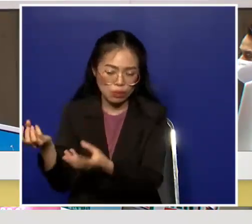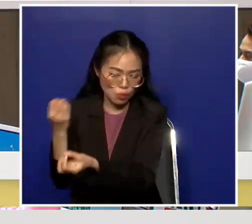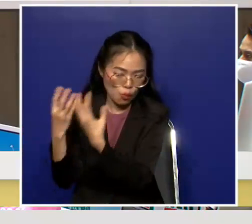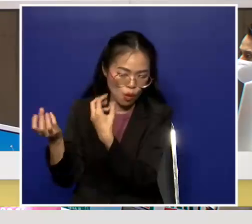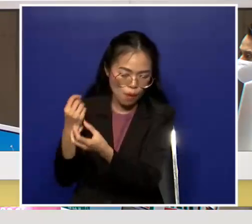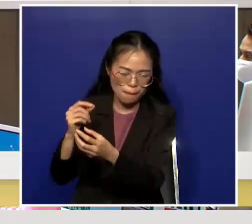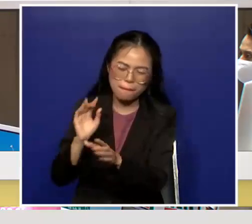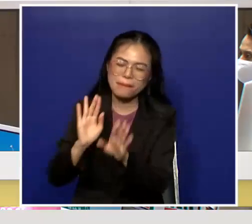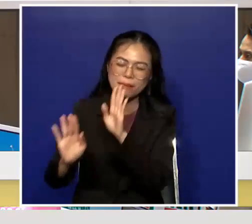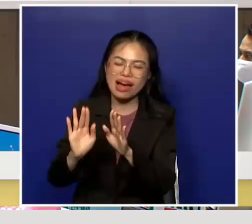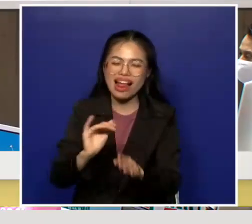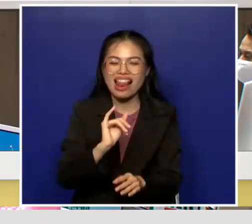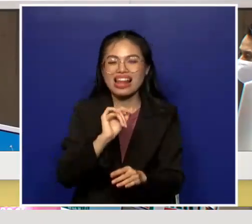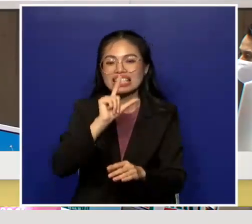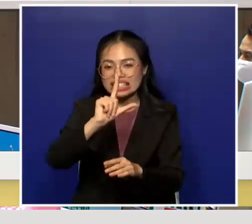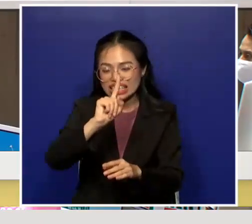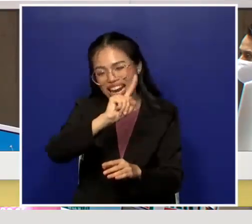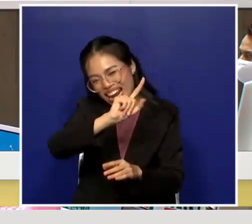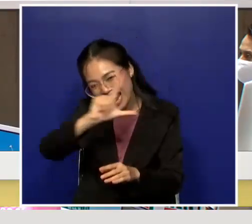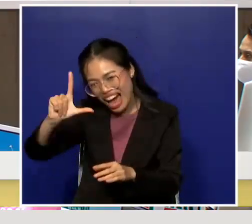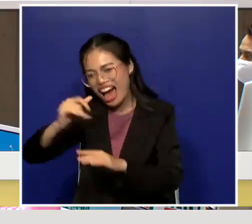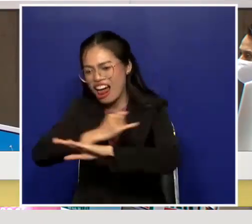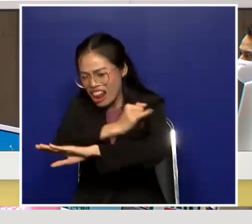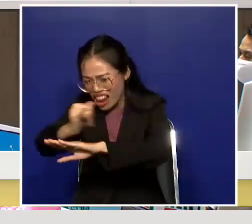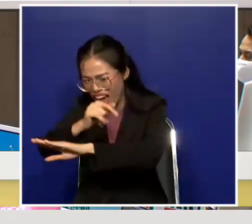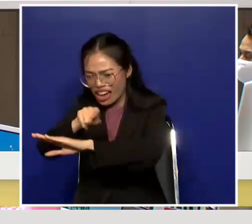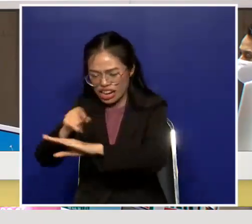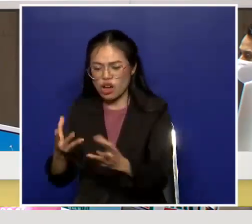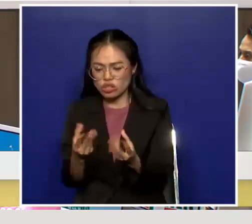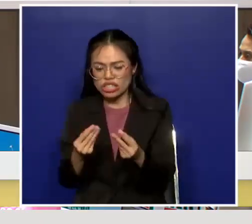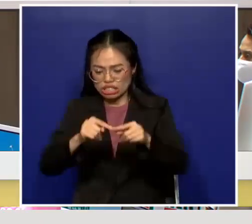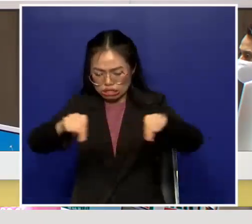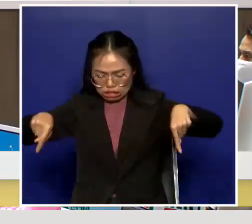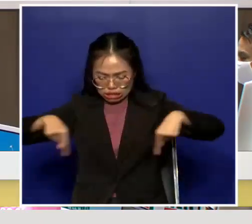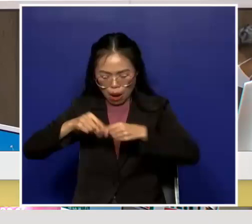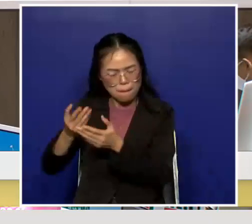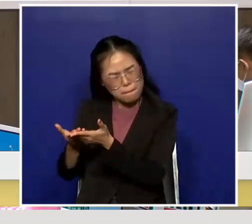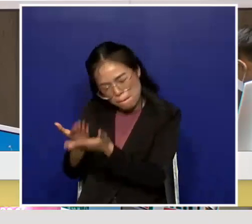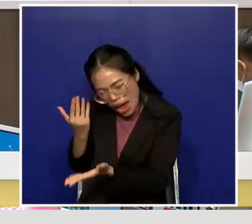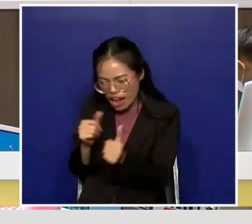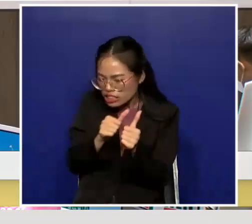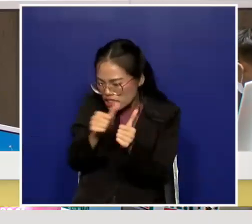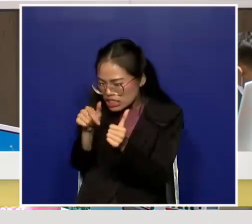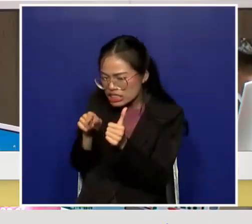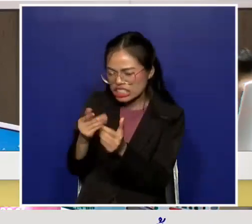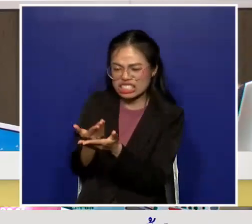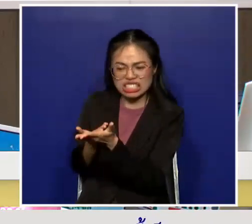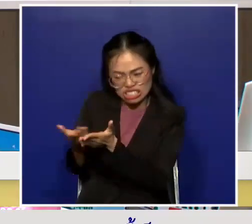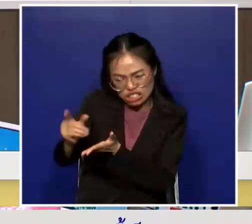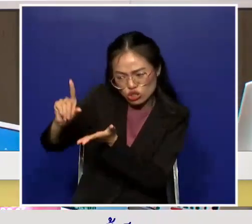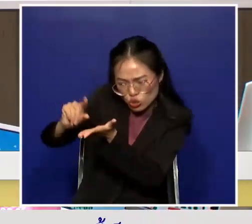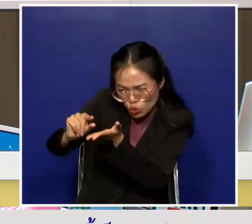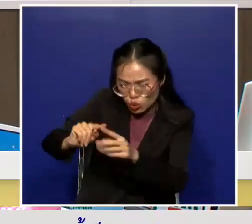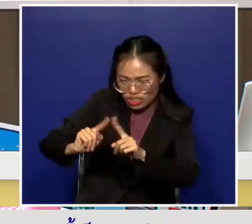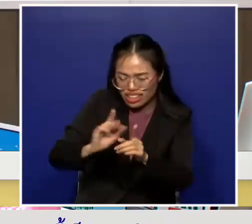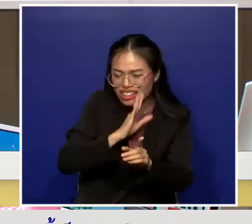เป็นล้านไร่แล้วเป็นที่ดีๆแพงๆหมดเลยนะเดี๋ยวจะบอกให้ว่าดีแพงยังไงตอนซื้อนี่ถูกมากแต่ว่า